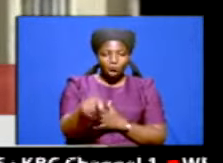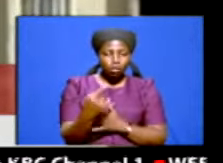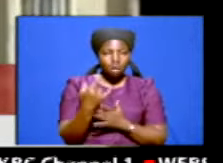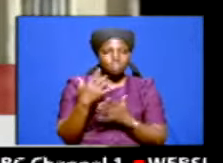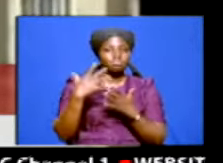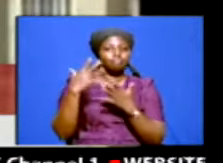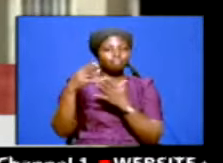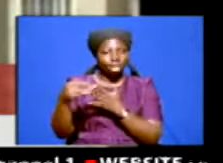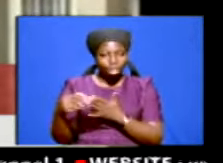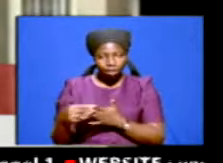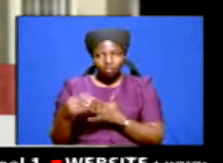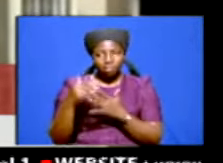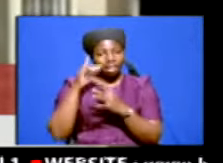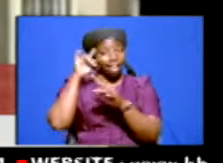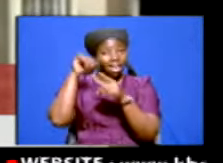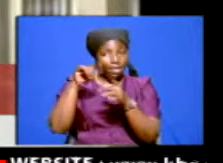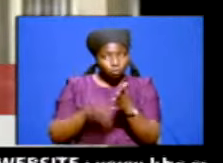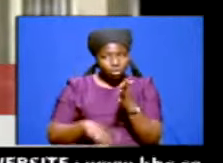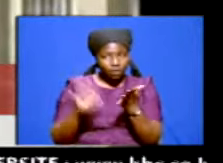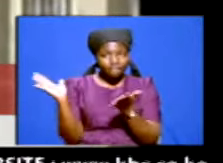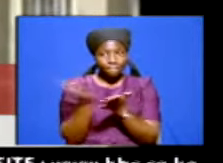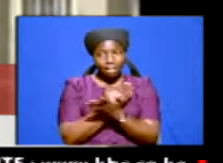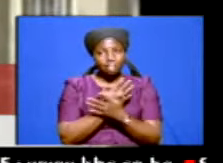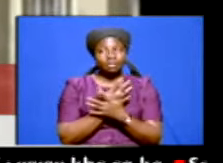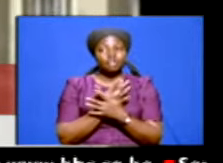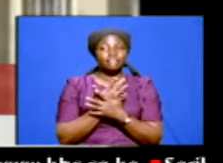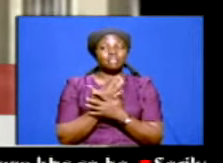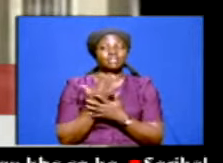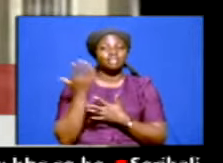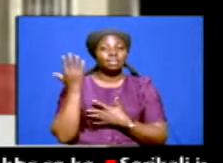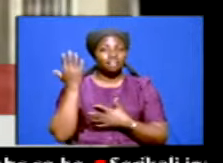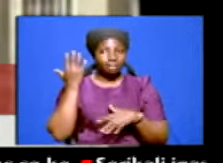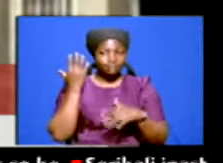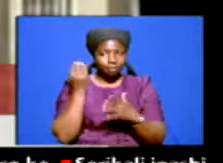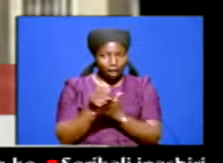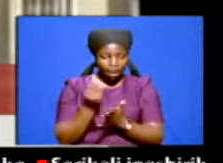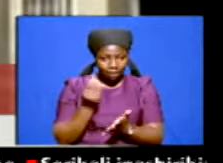shughuli haramu za kifedha. Bentro Njue, Darubini.